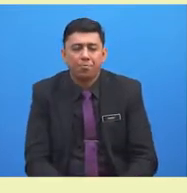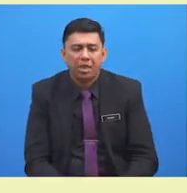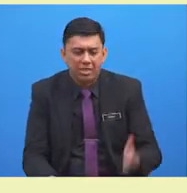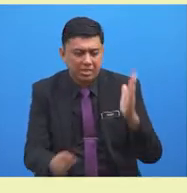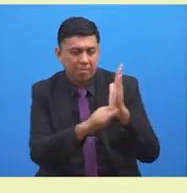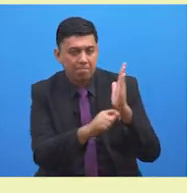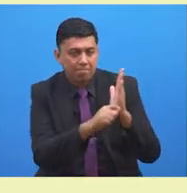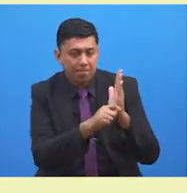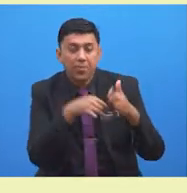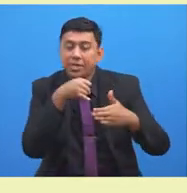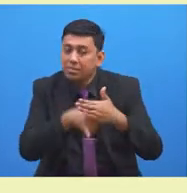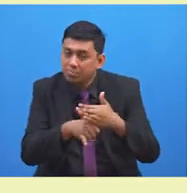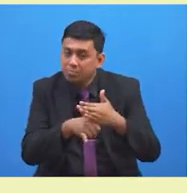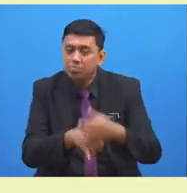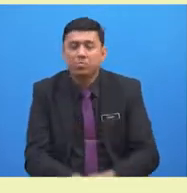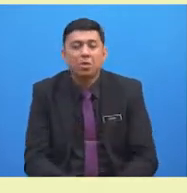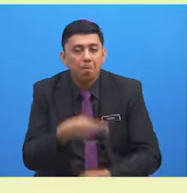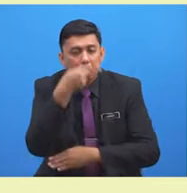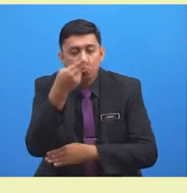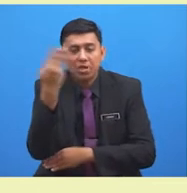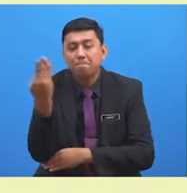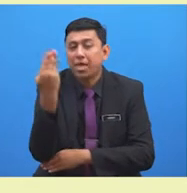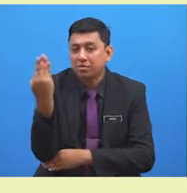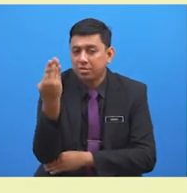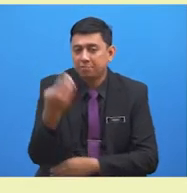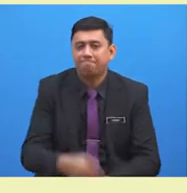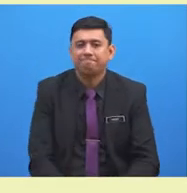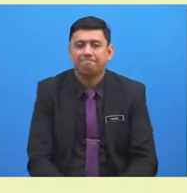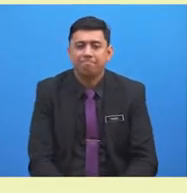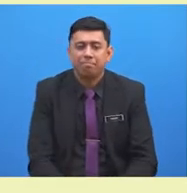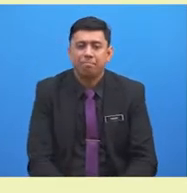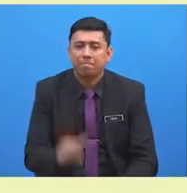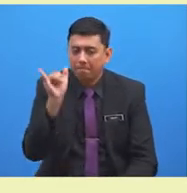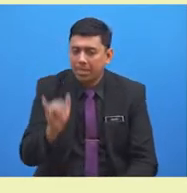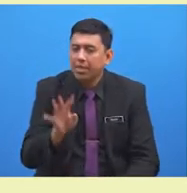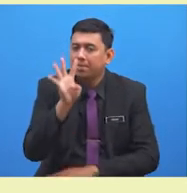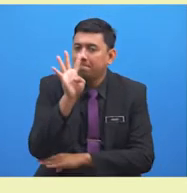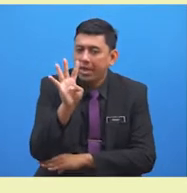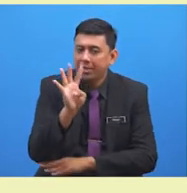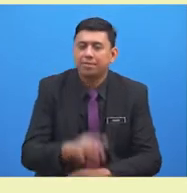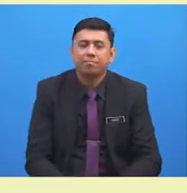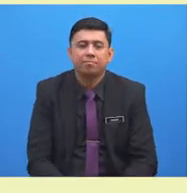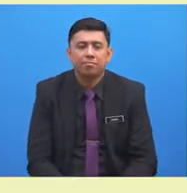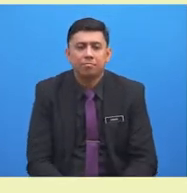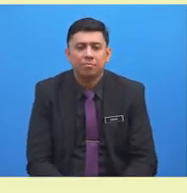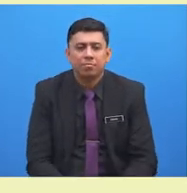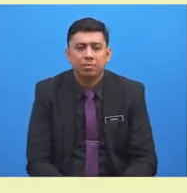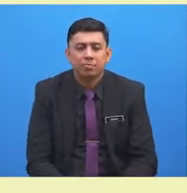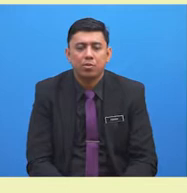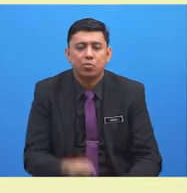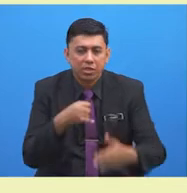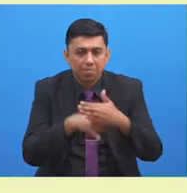Yang keempat pula ialah isi padu baki ataupun Residual Volume ataupun